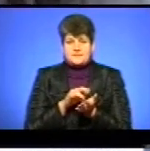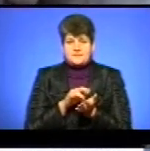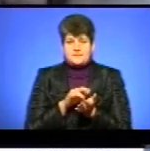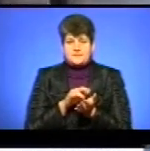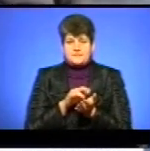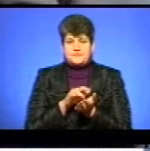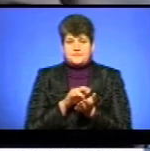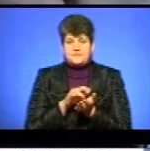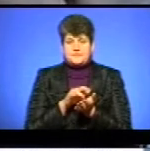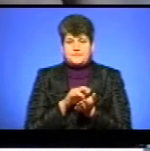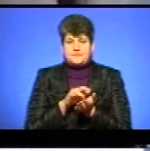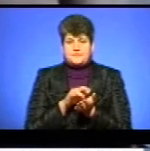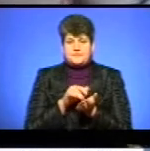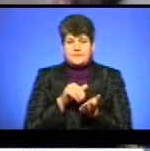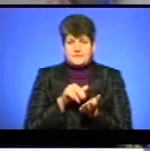пішохідного